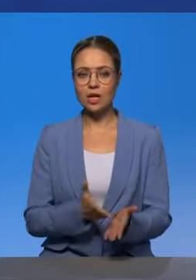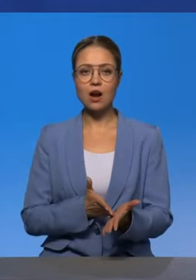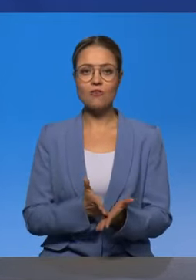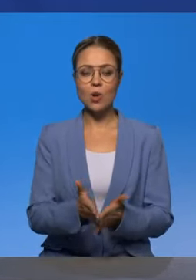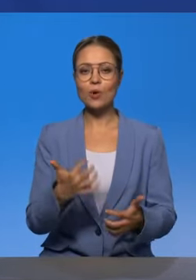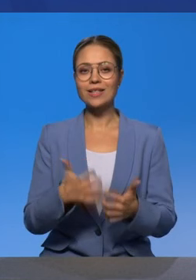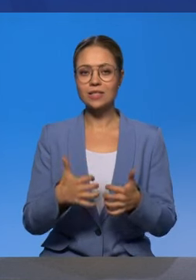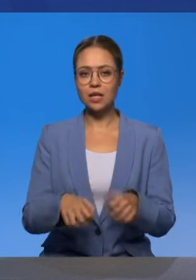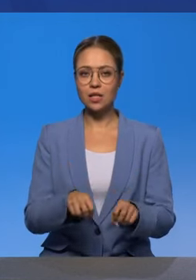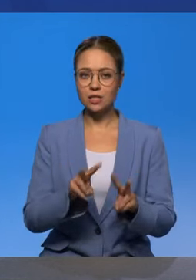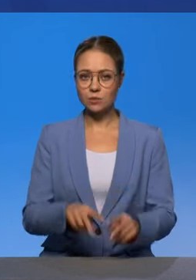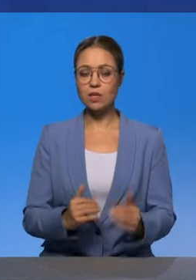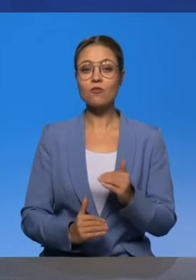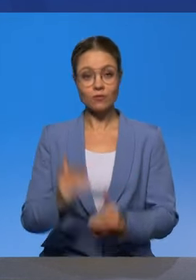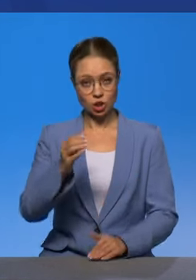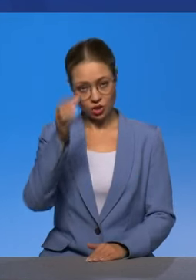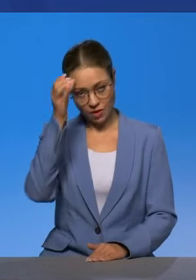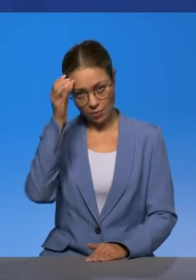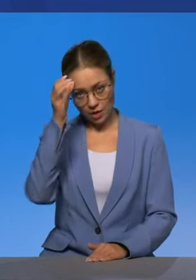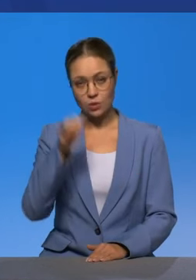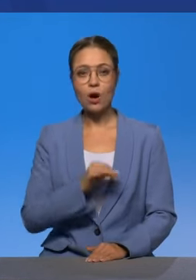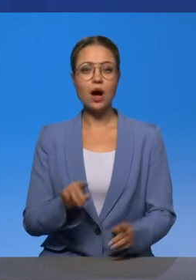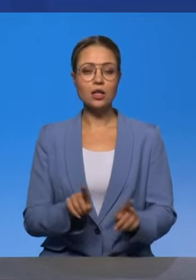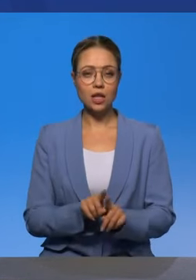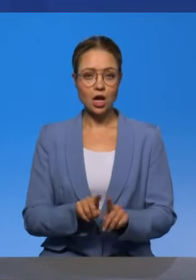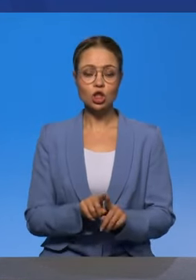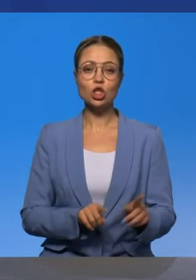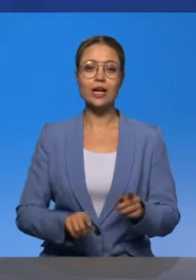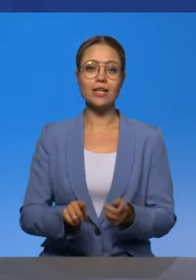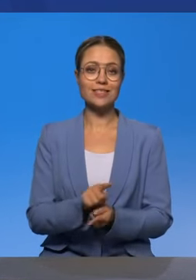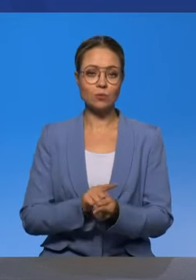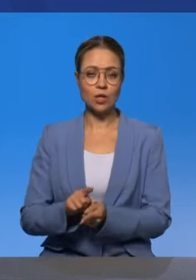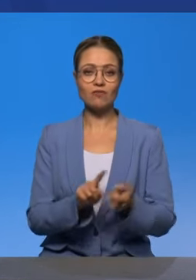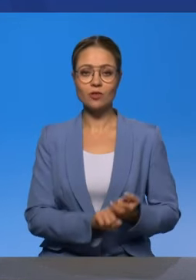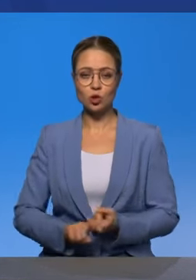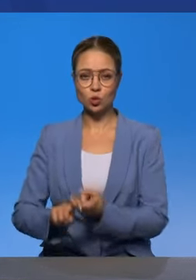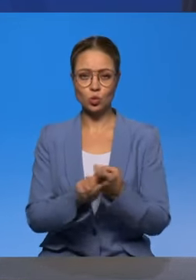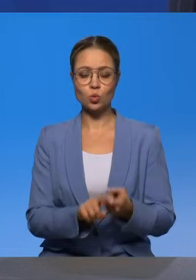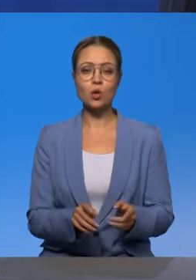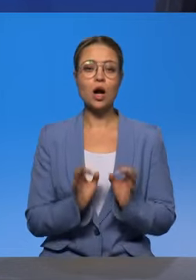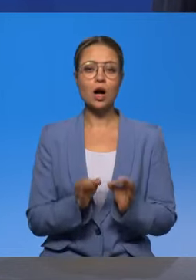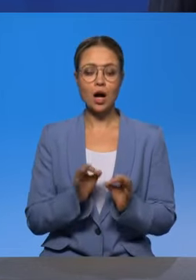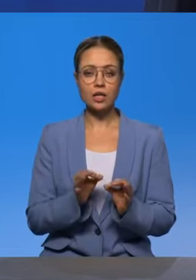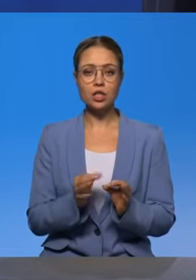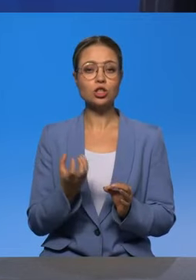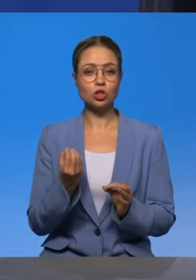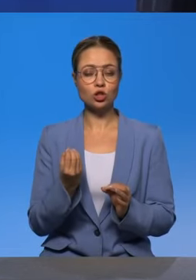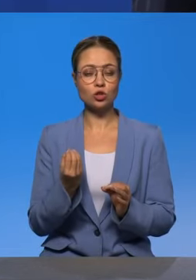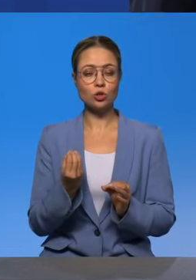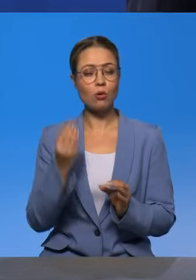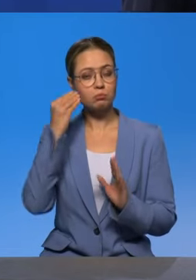среднего специального, высшего образования и изменения инфраструктуры, конечно, предполагаются еще и меры